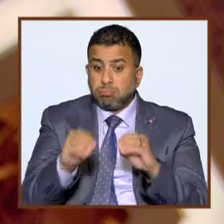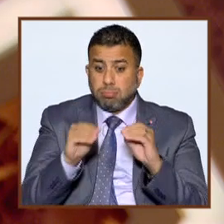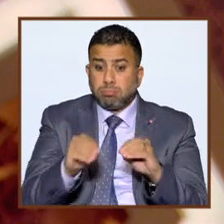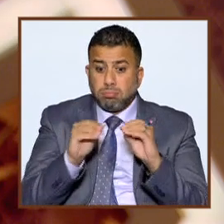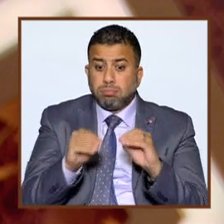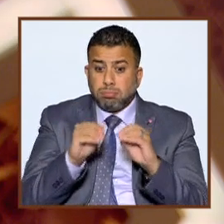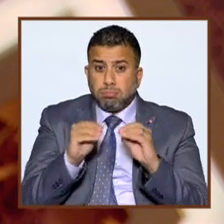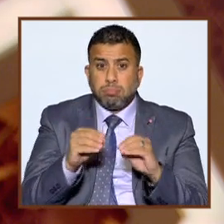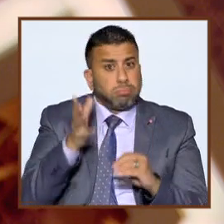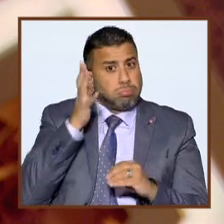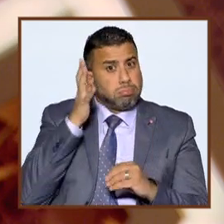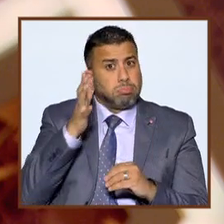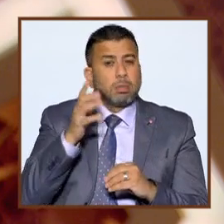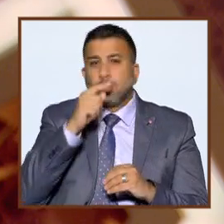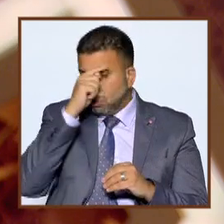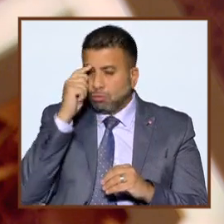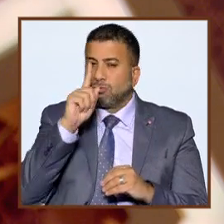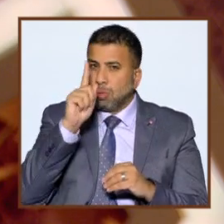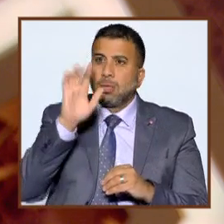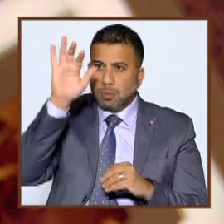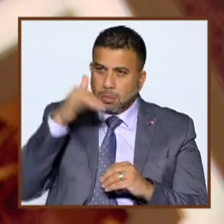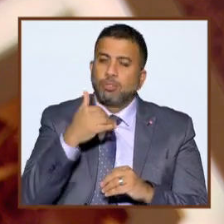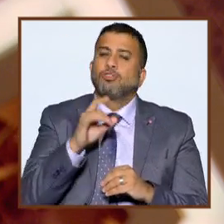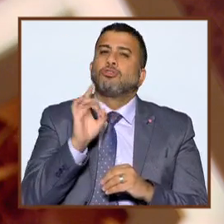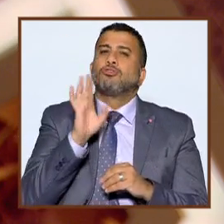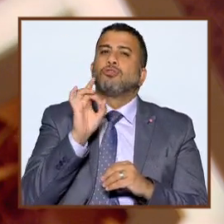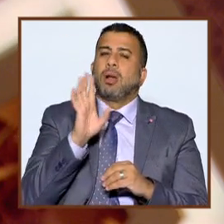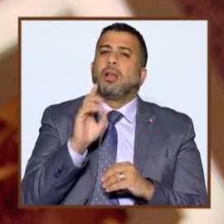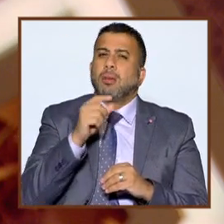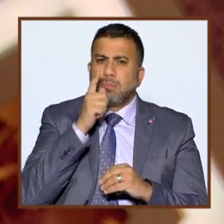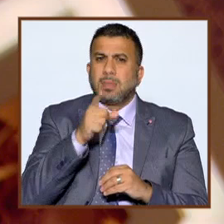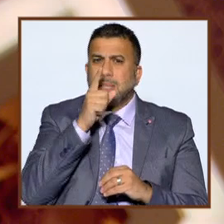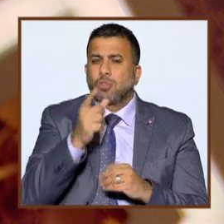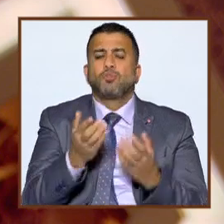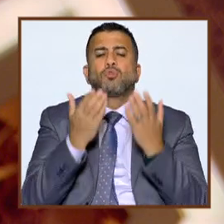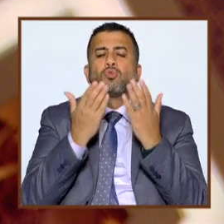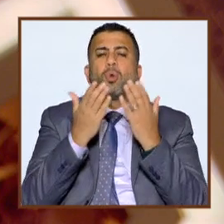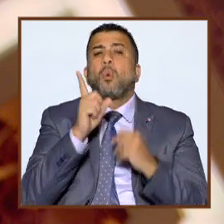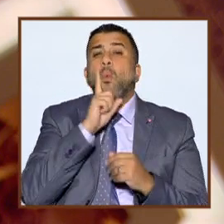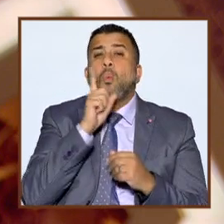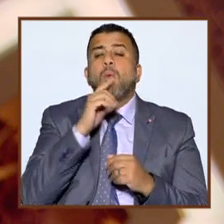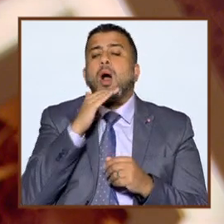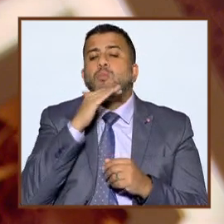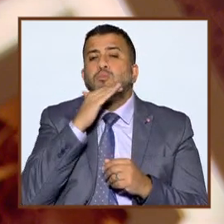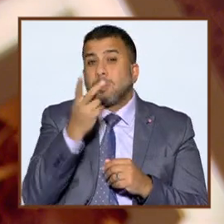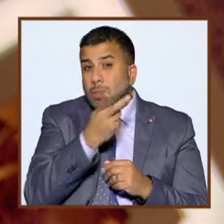الشائك المظلم وسيعود بإذن الله. لكن أهم شيء أختي الفاضلة أن تكثري له من الدعاء، أنت